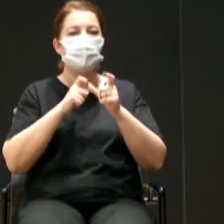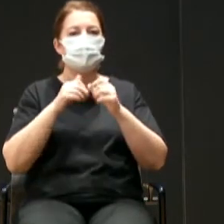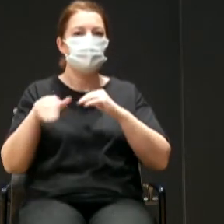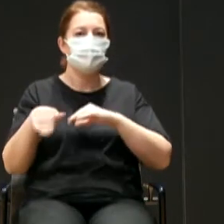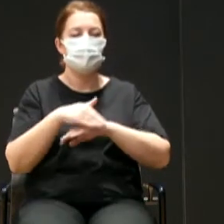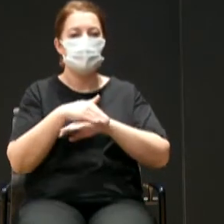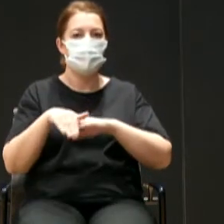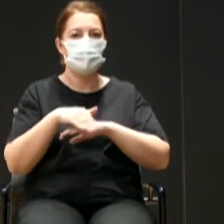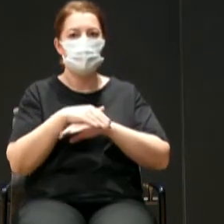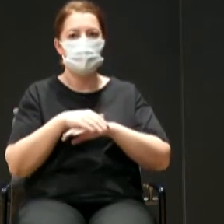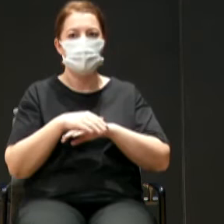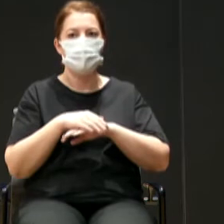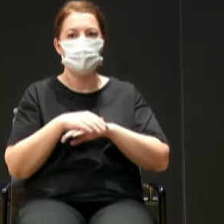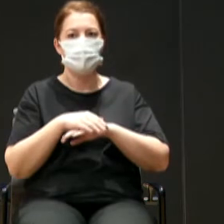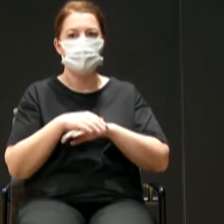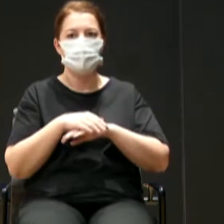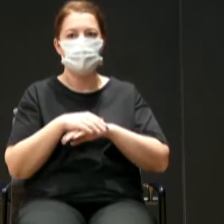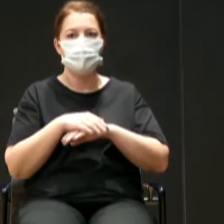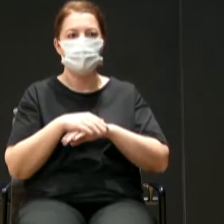Caddesi'nde efendim